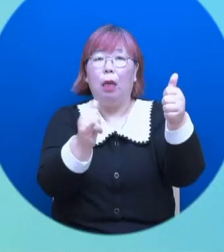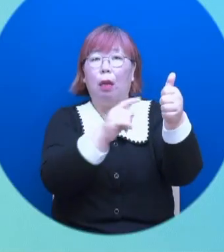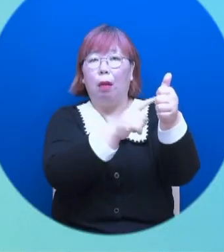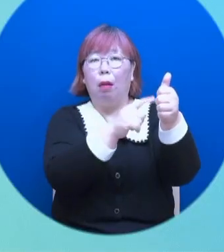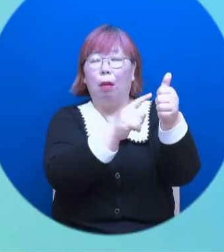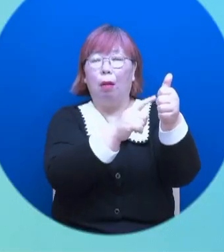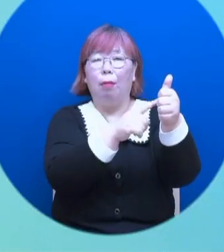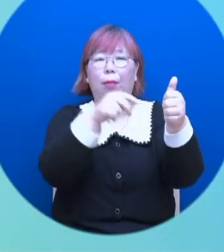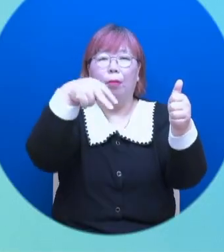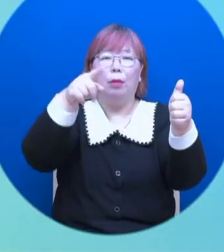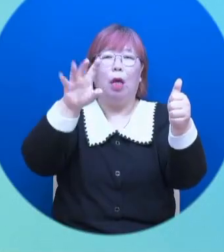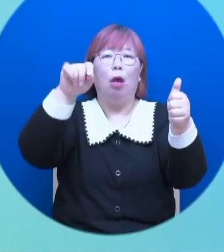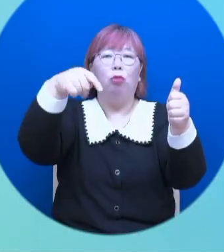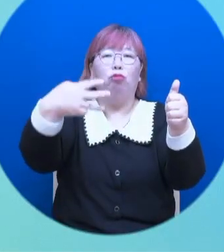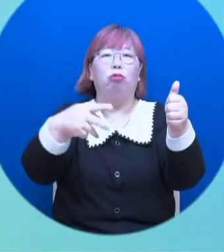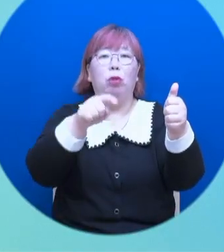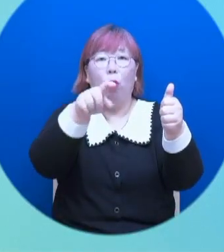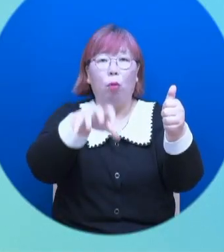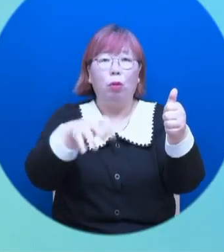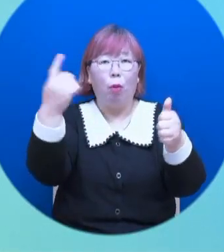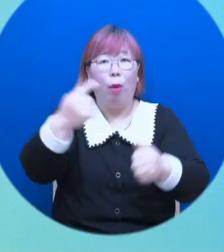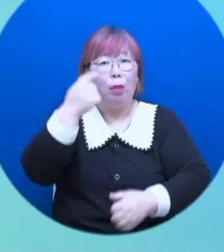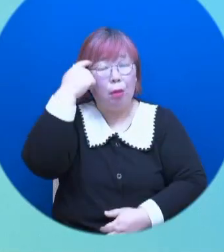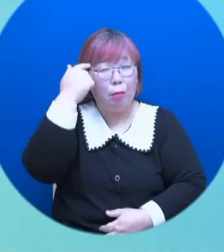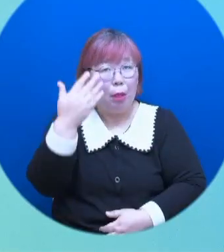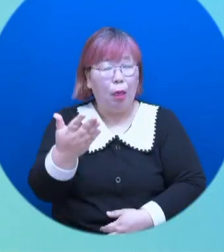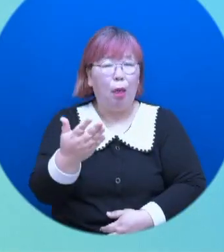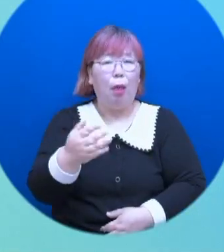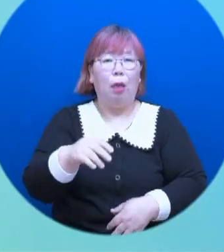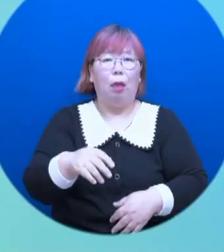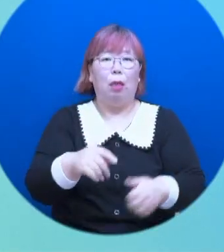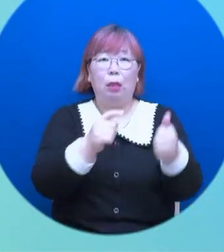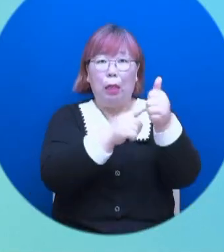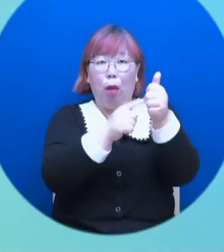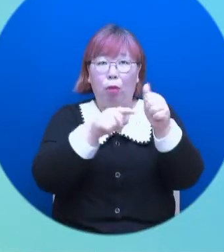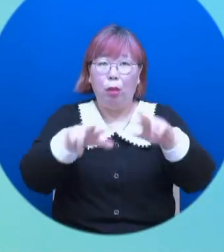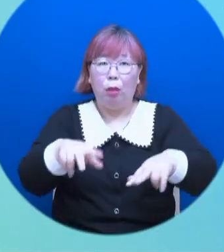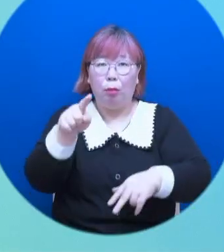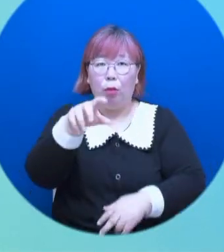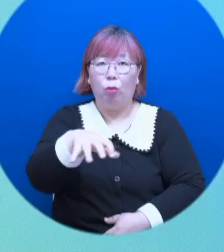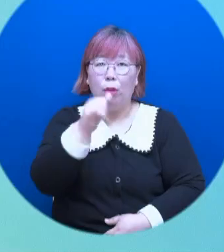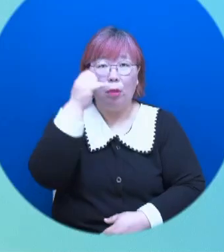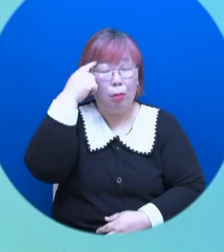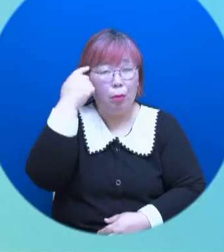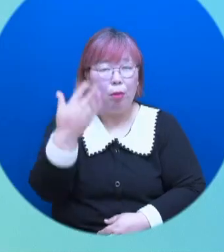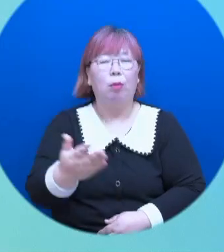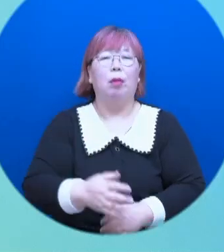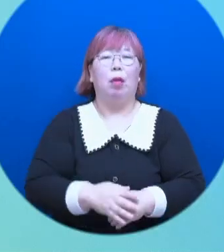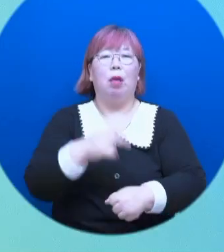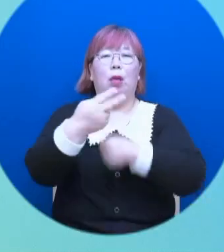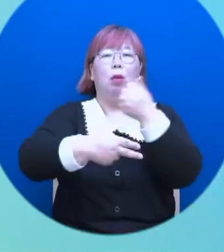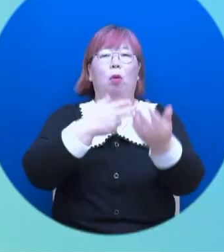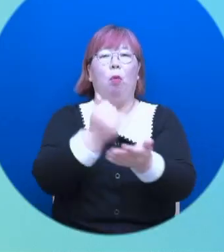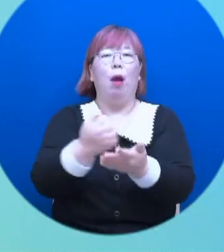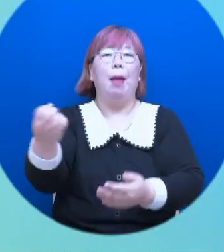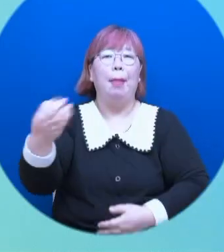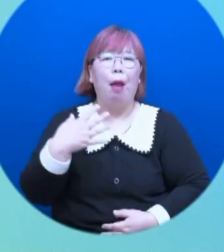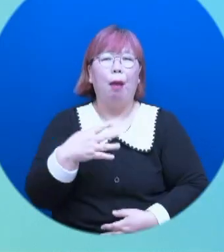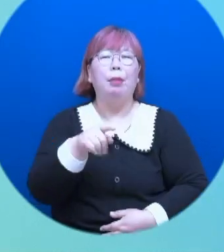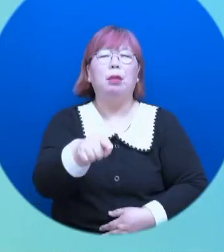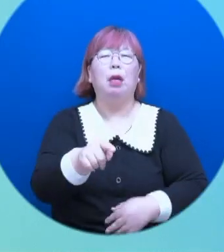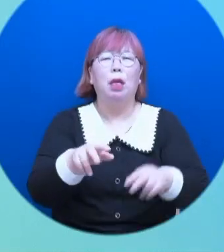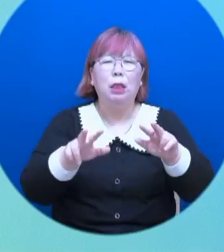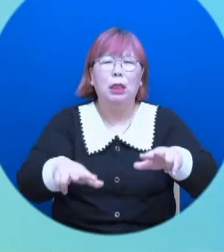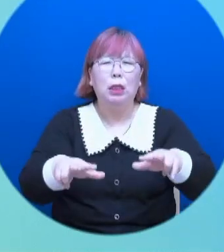사울입니다. 사울이 여기 왔나이까? 사울이 지금 여기 있습니까? 물어본 거예요. 여호와께서 대답하시되 그가